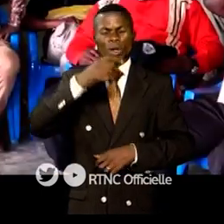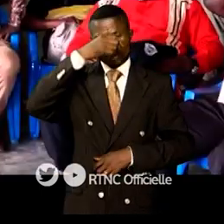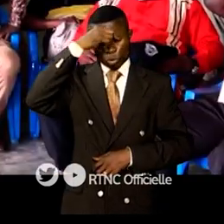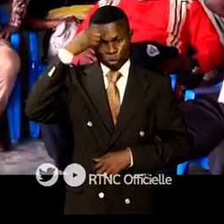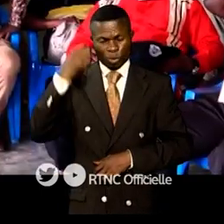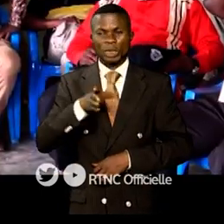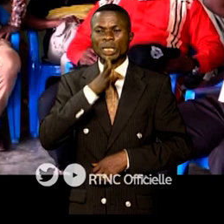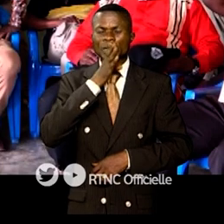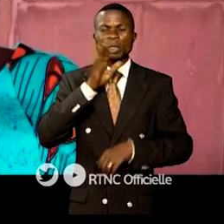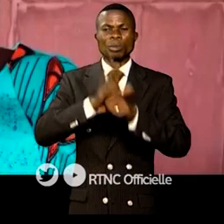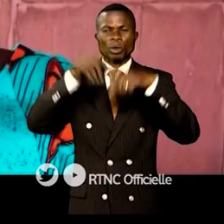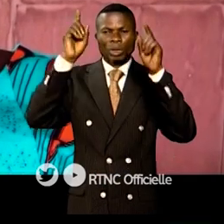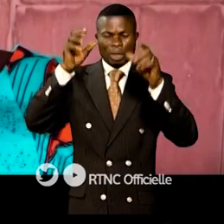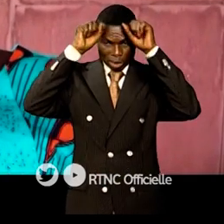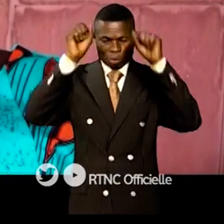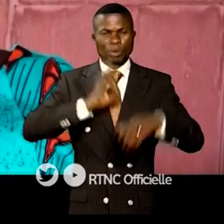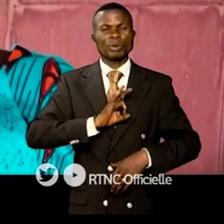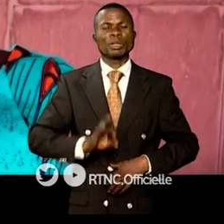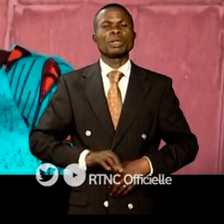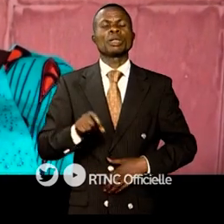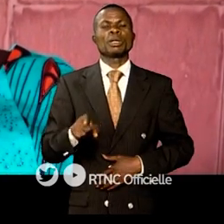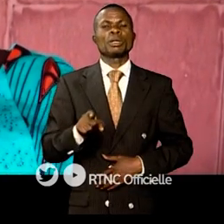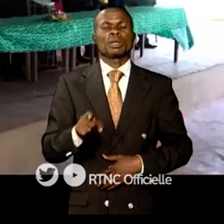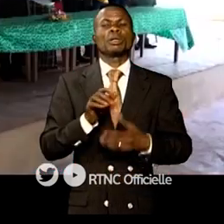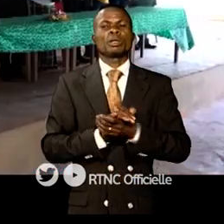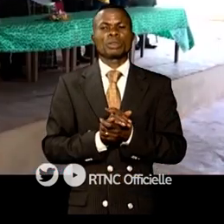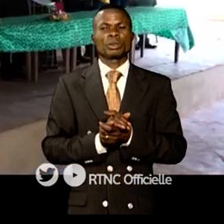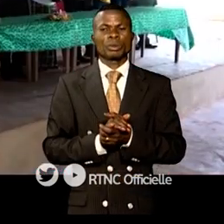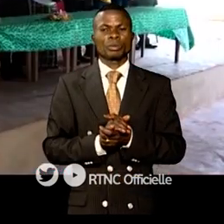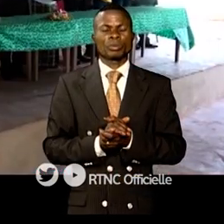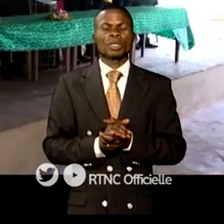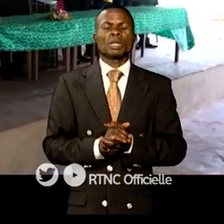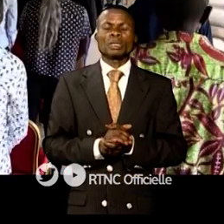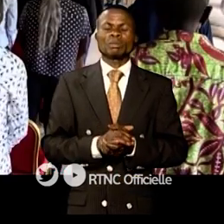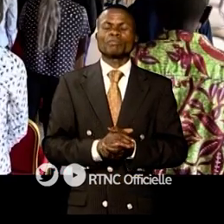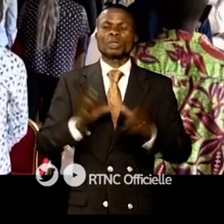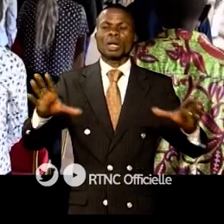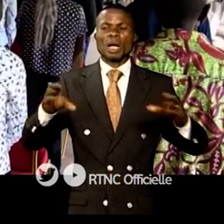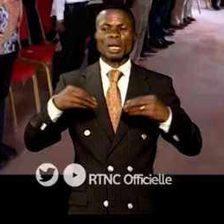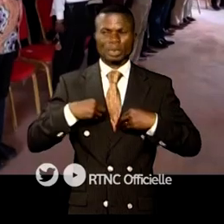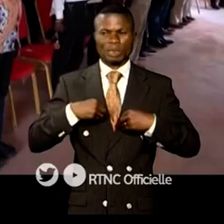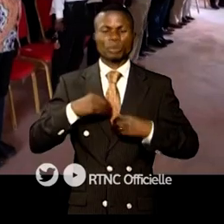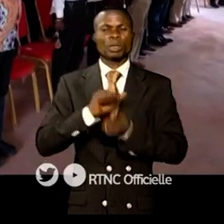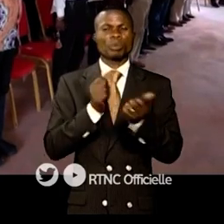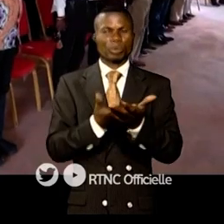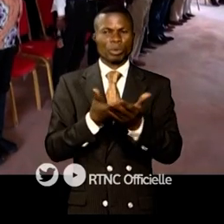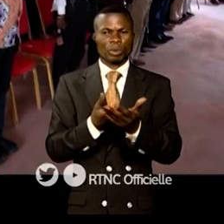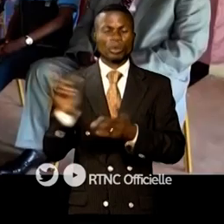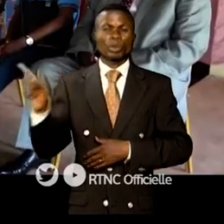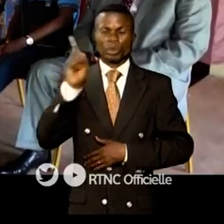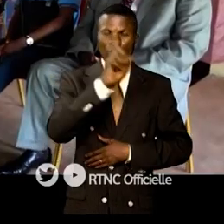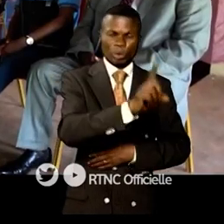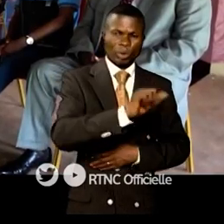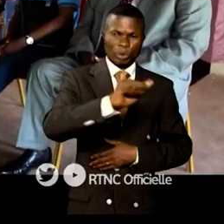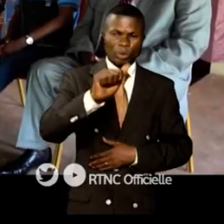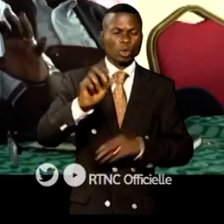perdure depuis des lustres, le chef de l'État Félix-Antoine Tshisekedi Tshilombo prend ce problème à bras le corps. C'est ce qui justifie la descente la semaine